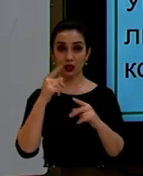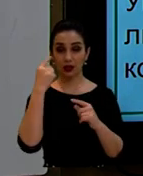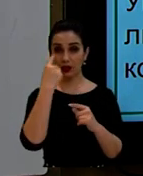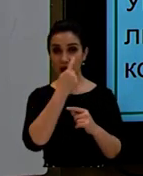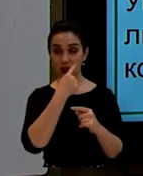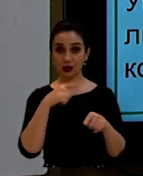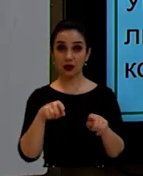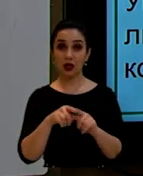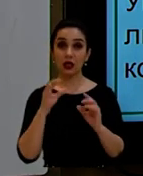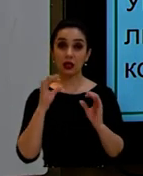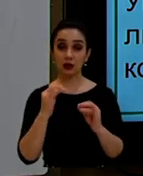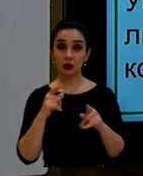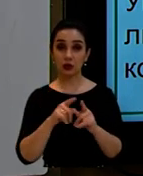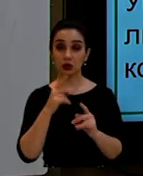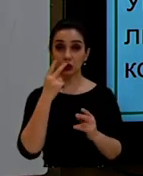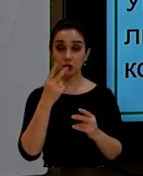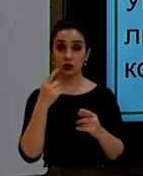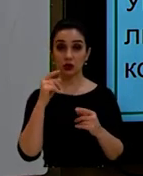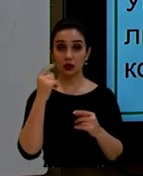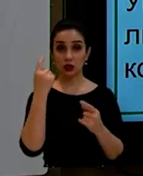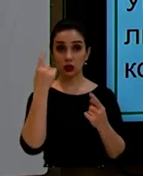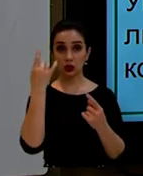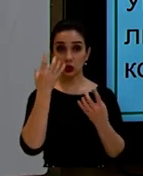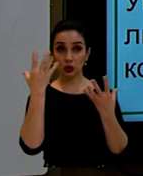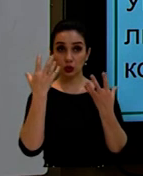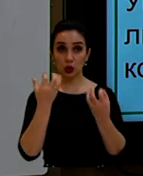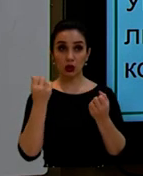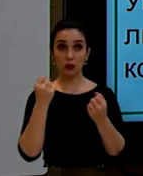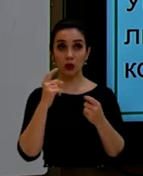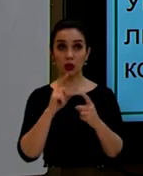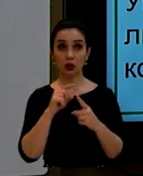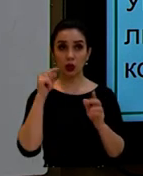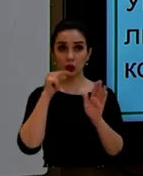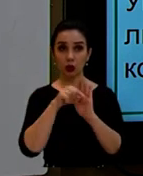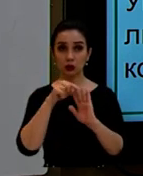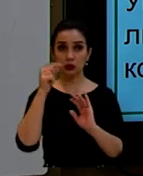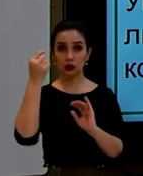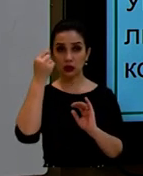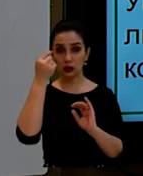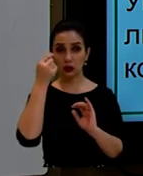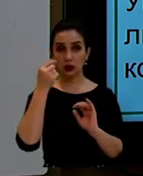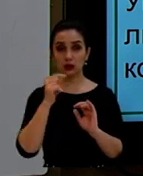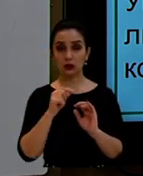Австралоидная раса характеризуется темным цветом кожи, глубоко посаженными